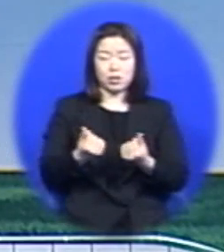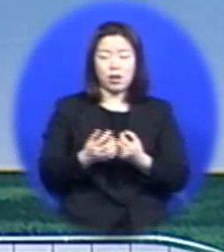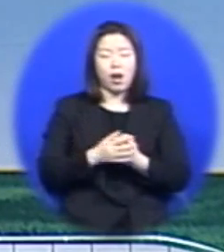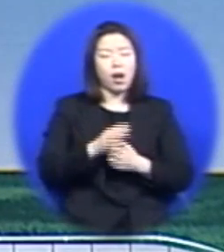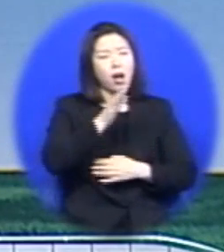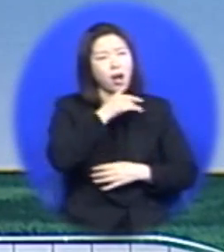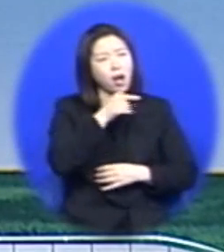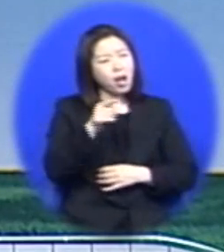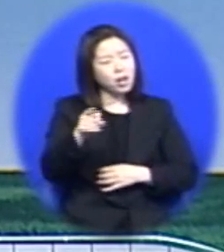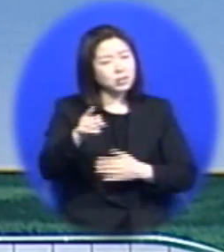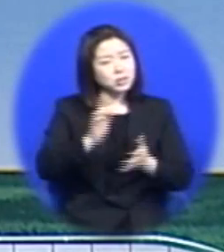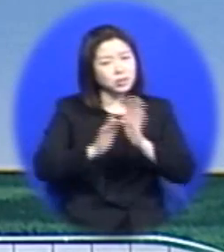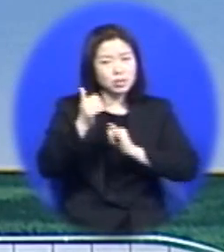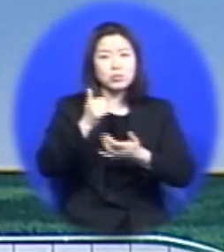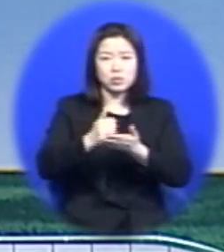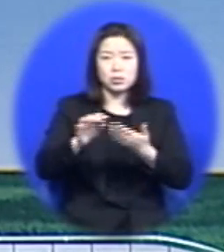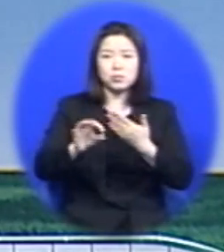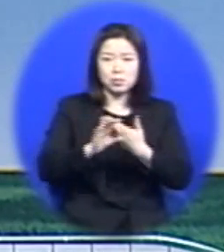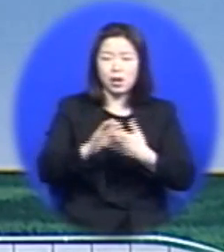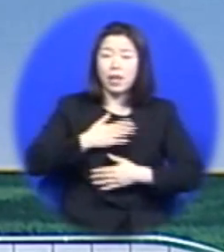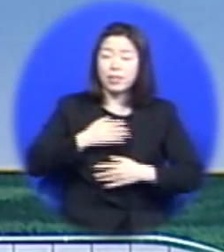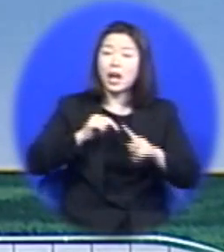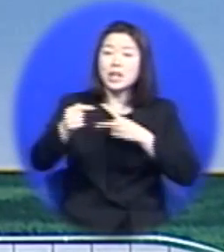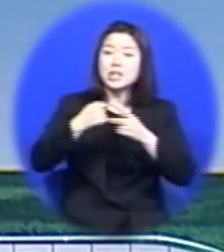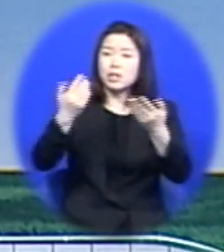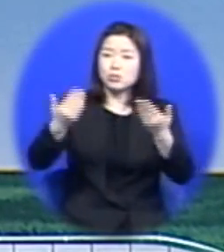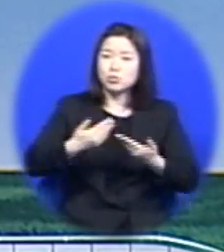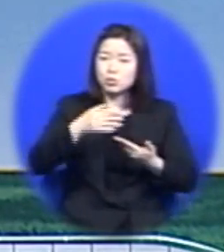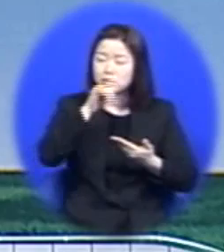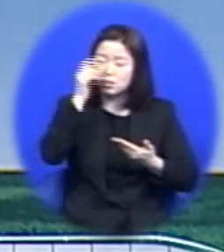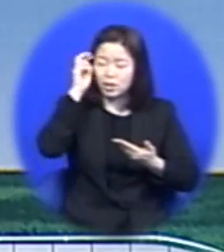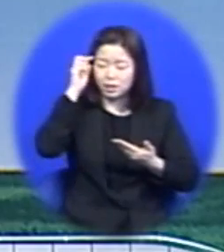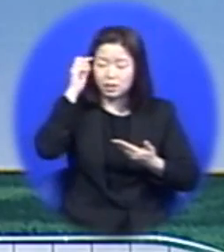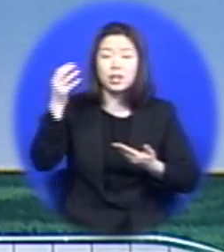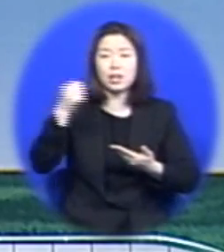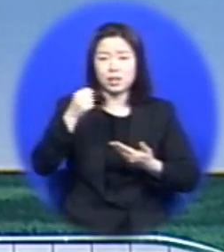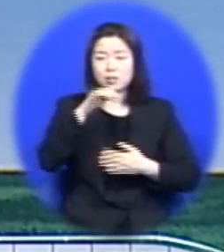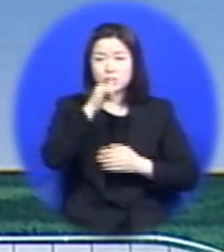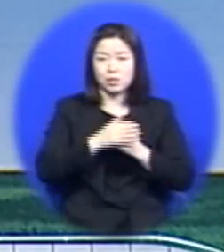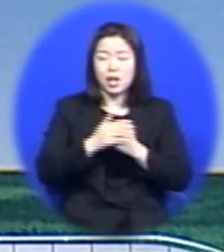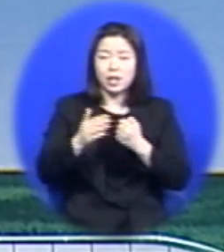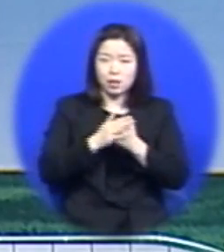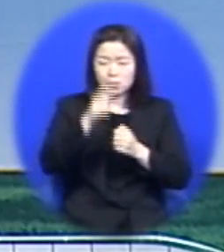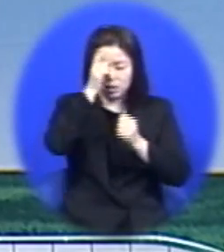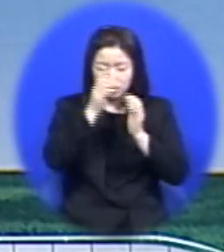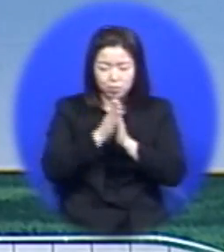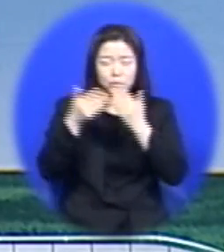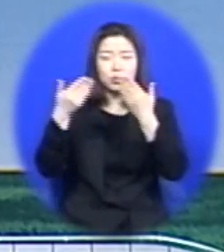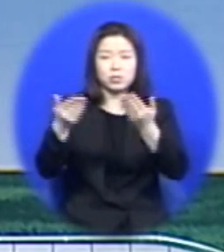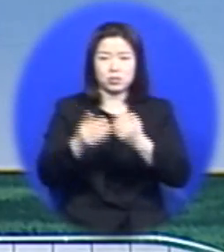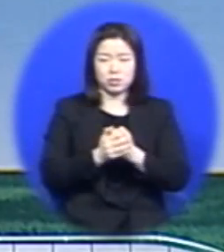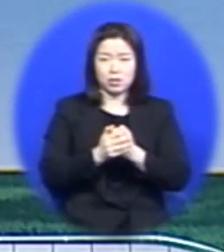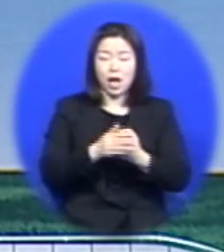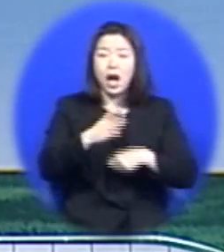그 예수님이면 나를 이해할 수 있을 것 같다는 생각이 들었어요. 그래서 기도를 했습니다.